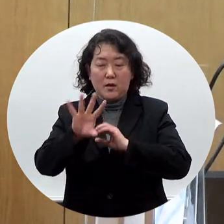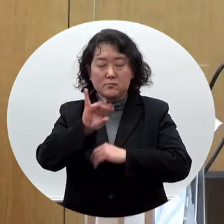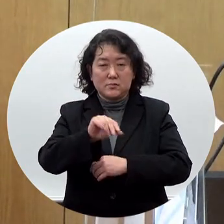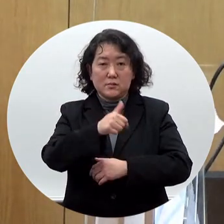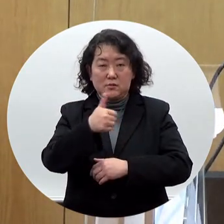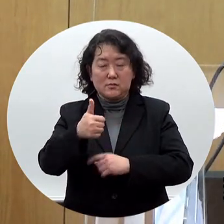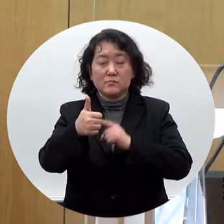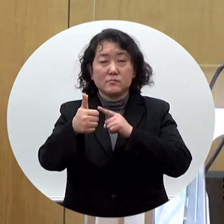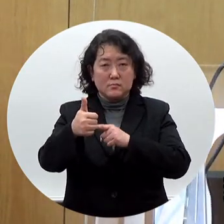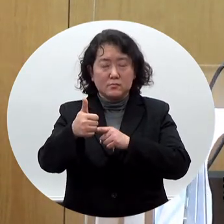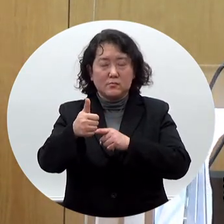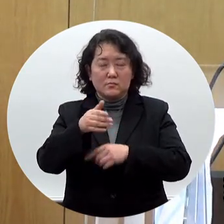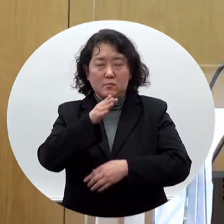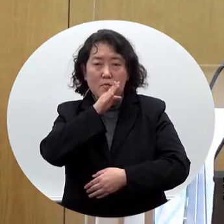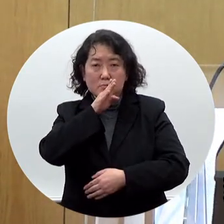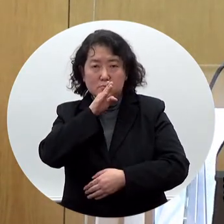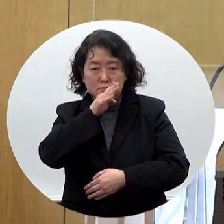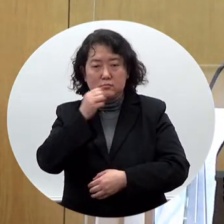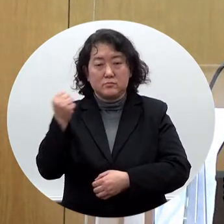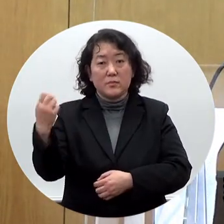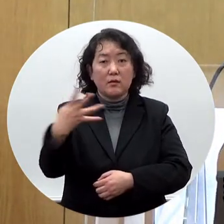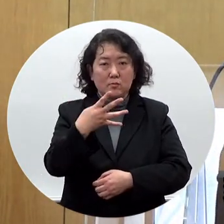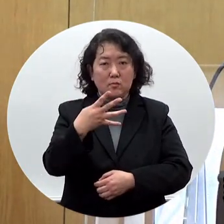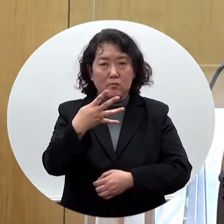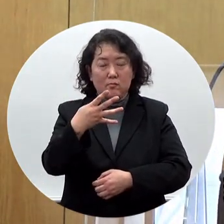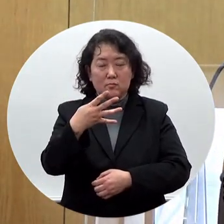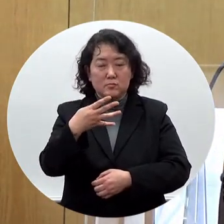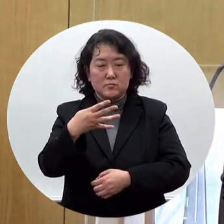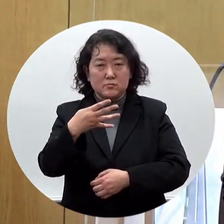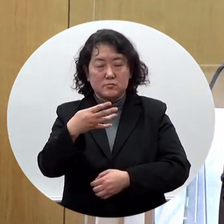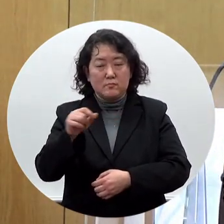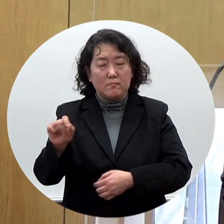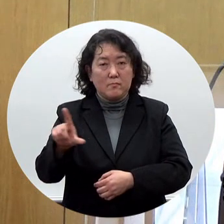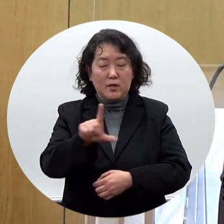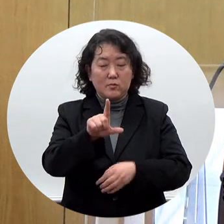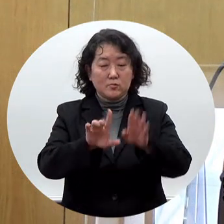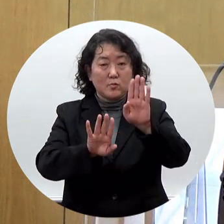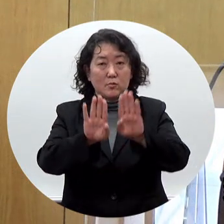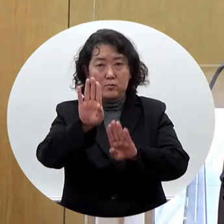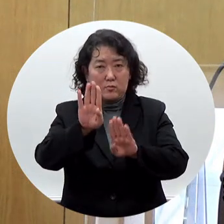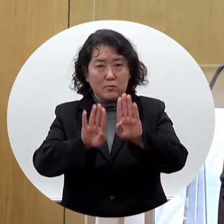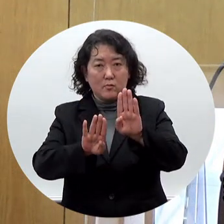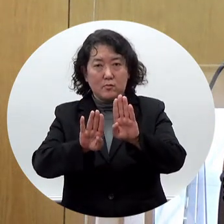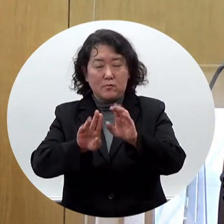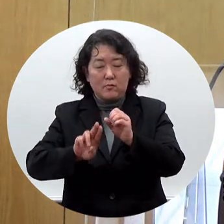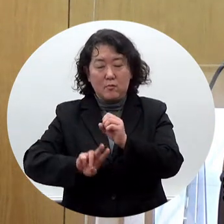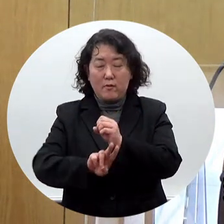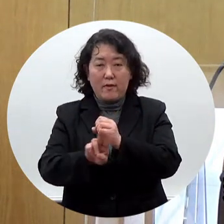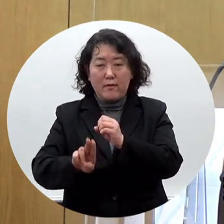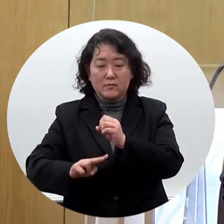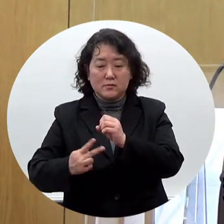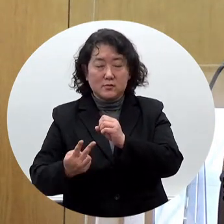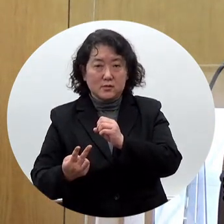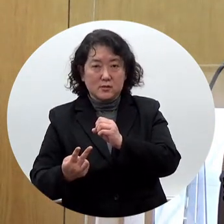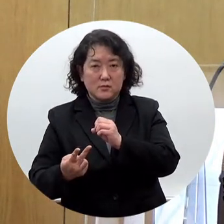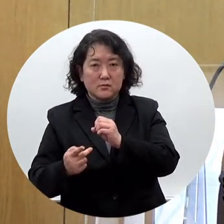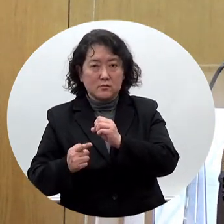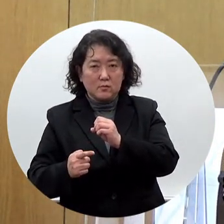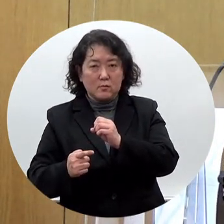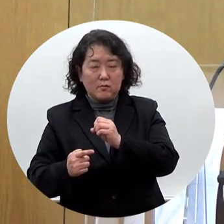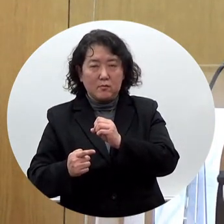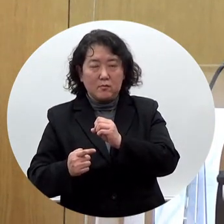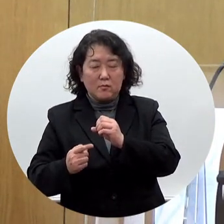ても、もはや第4波に入った状況であり、変異株という全く新しい波